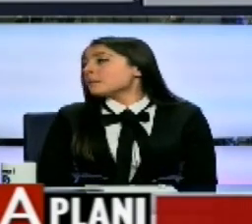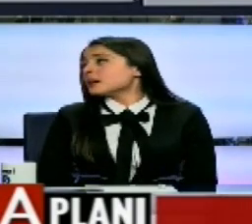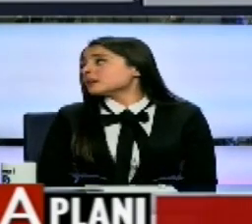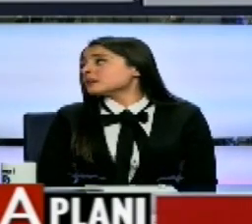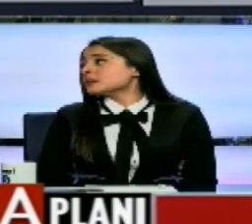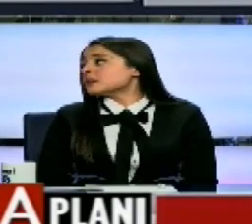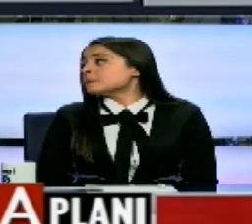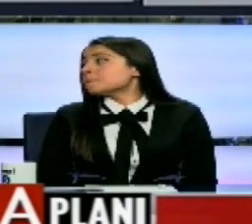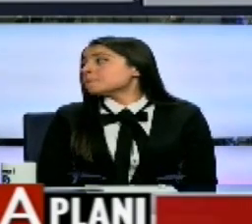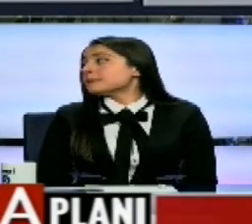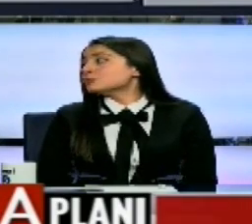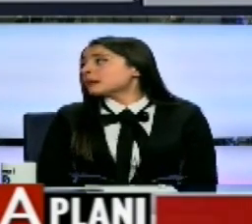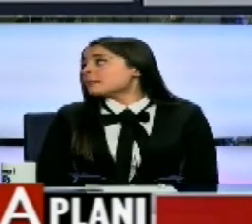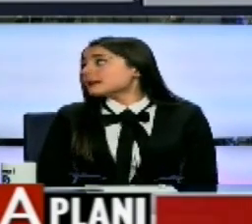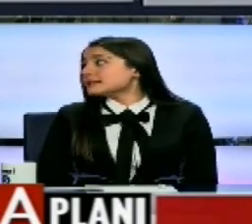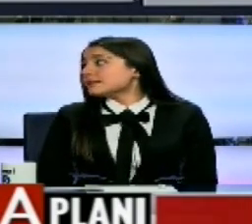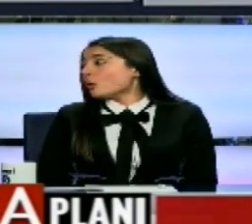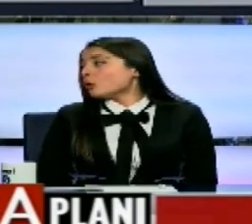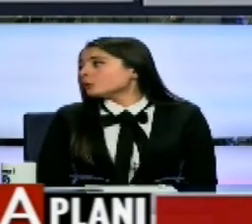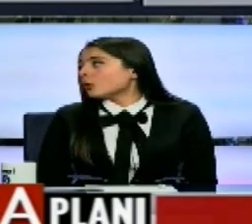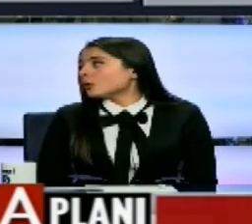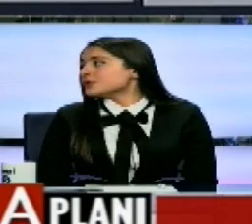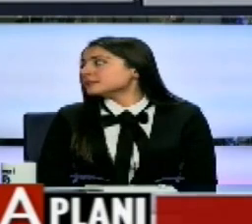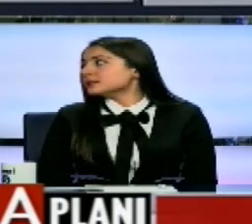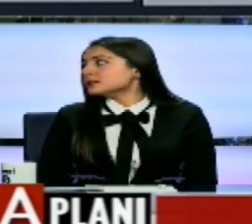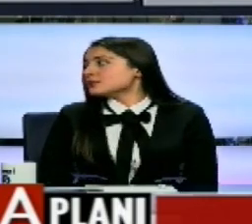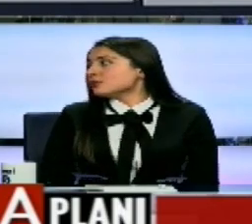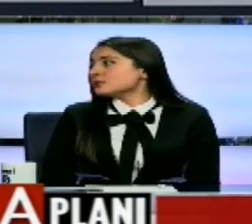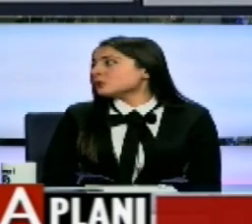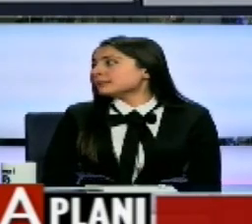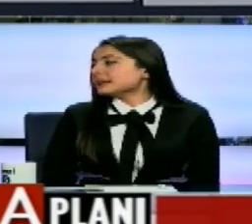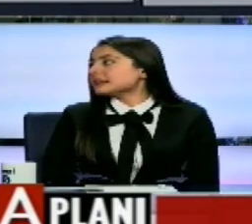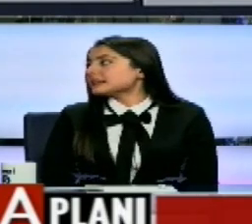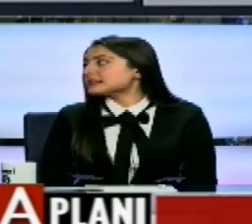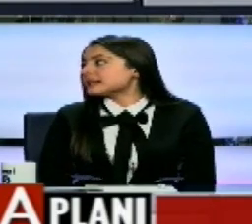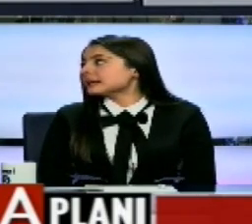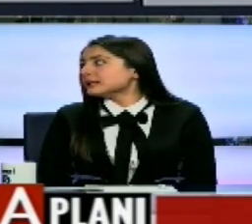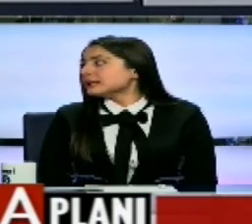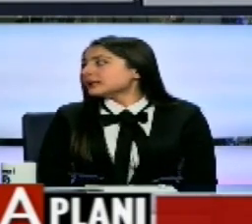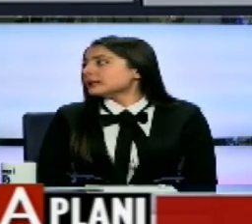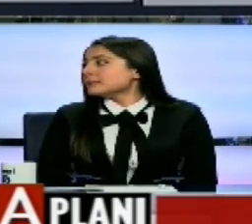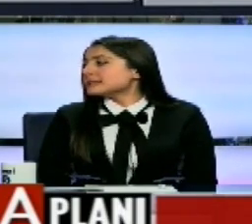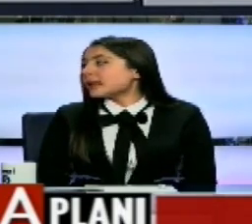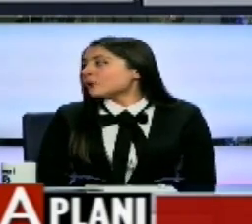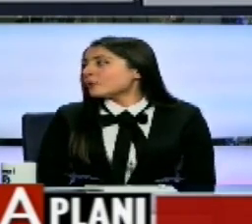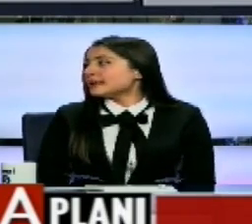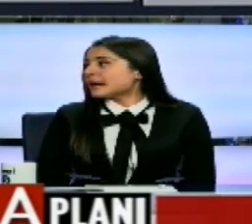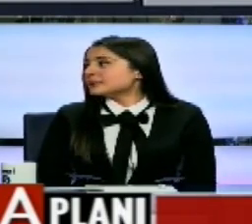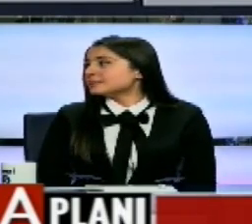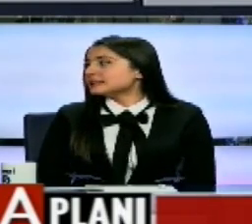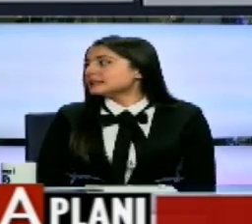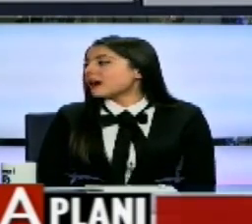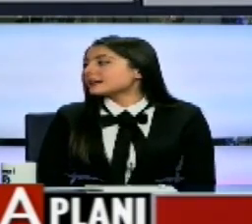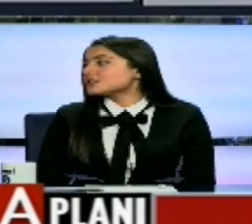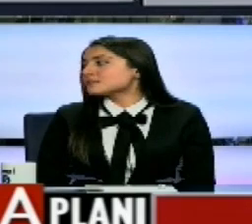Ama bunlar maalesef olmuyor. Şimdi şöyle söylemek gerekirse, mesela görme engelli